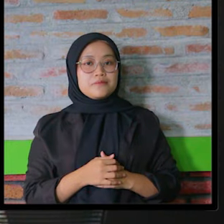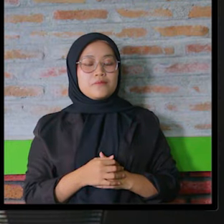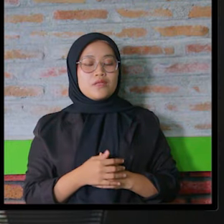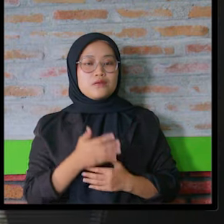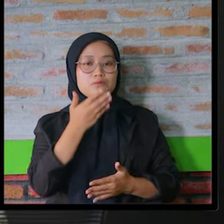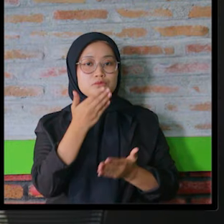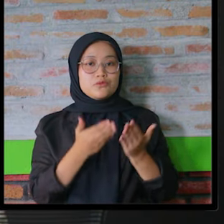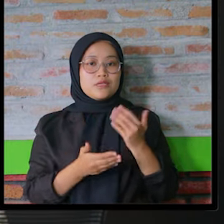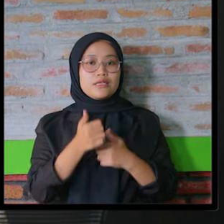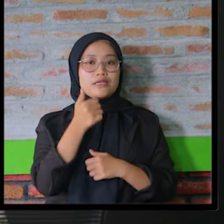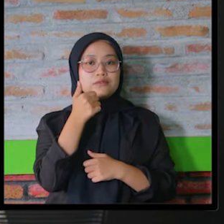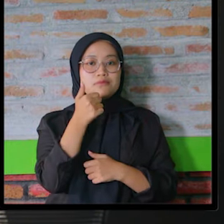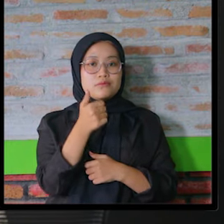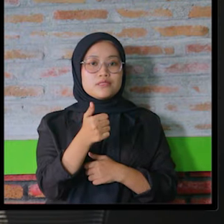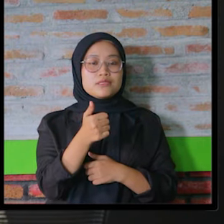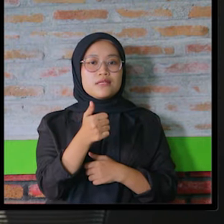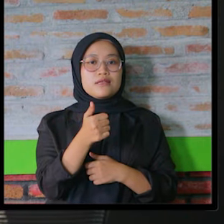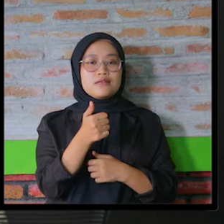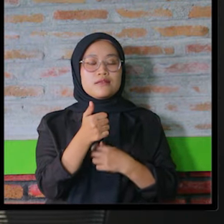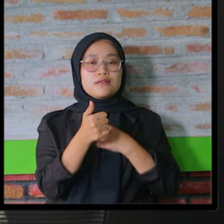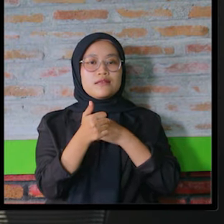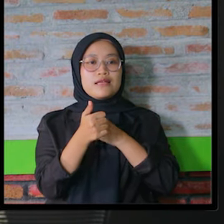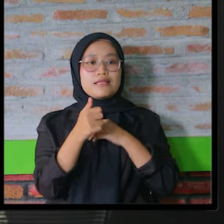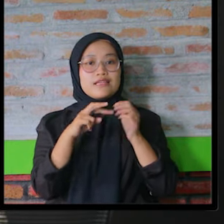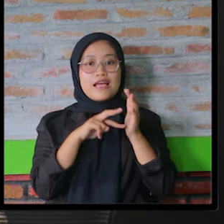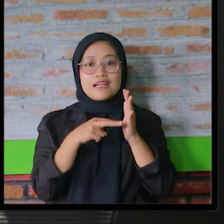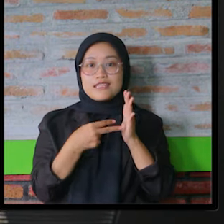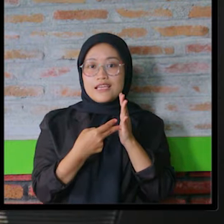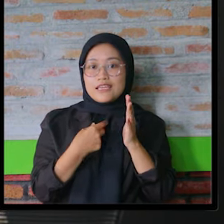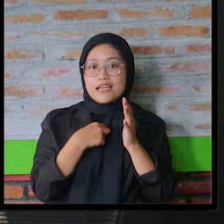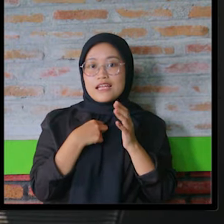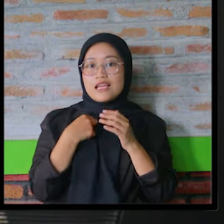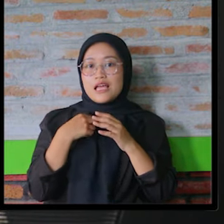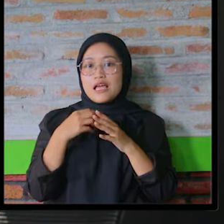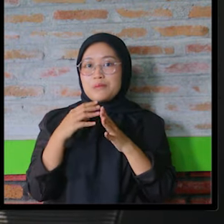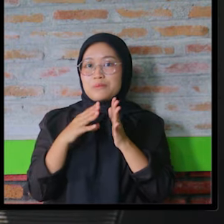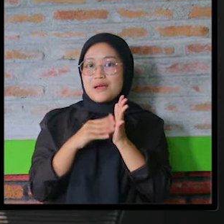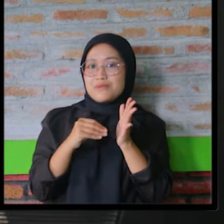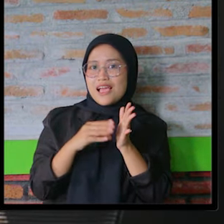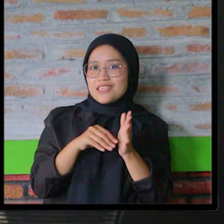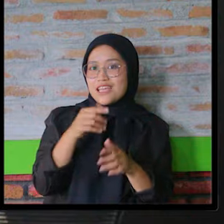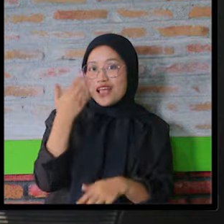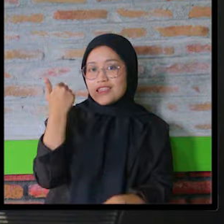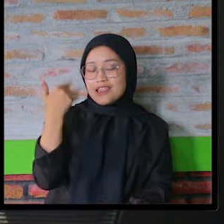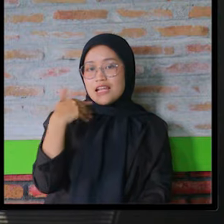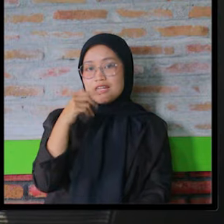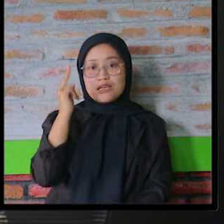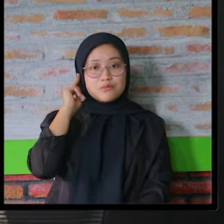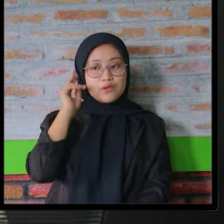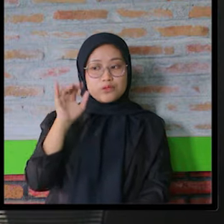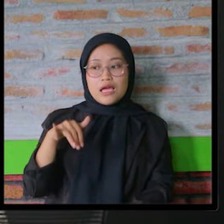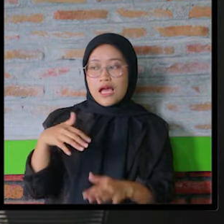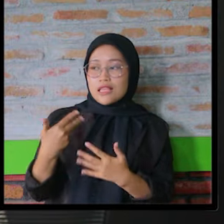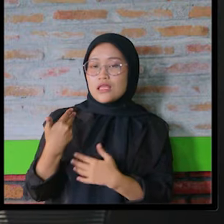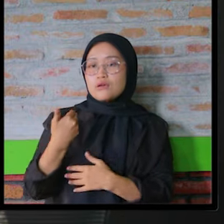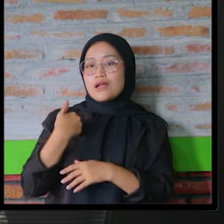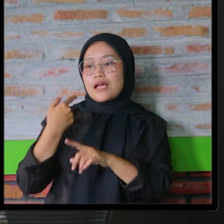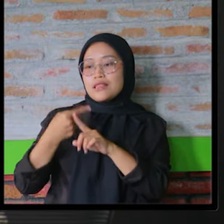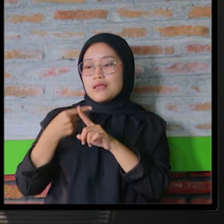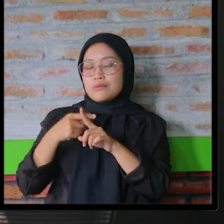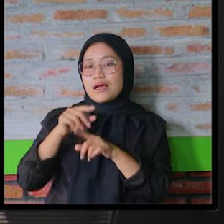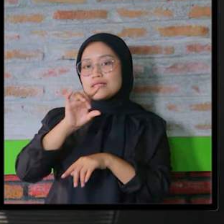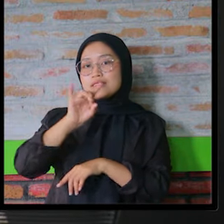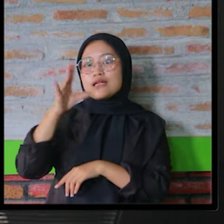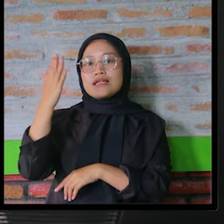Bu diartikan sebagai pembelajaran tadi ya Bu ya Atau mungkin ada tambahan Bu E selain tadi yang EE dalam